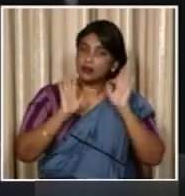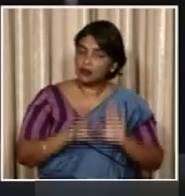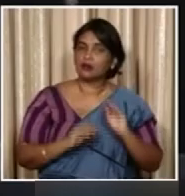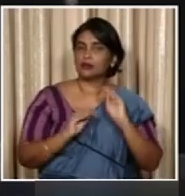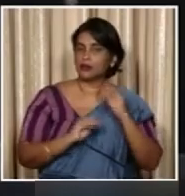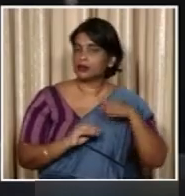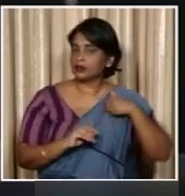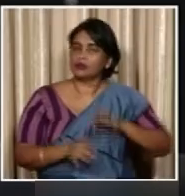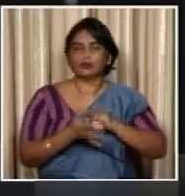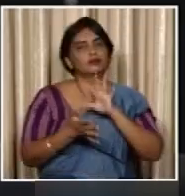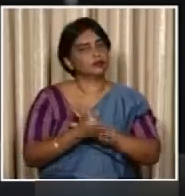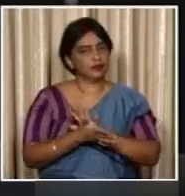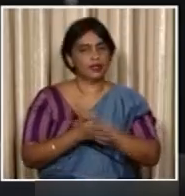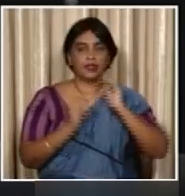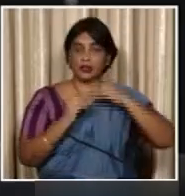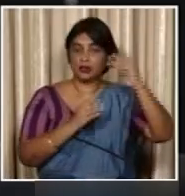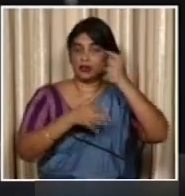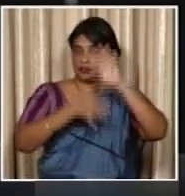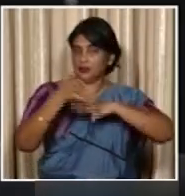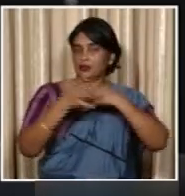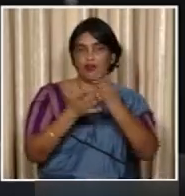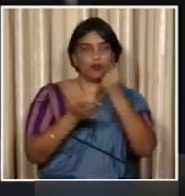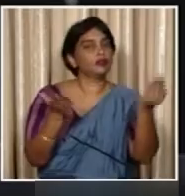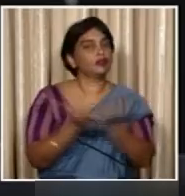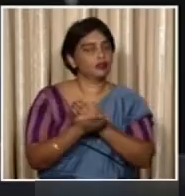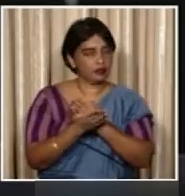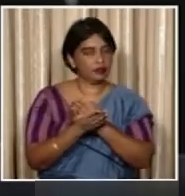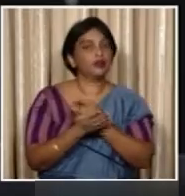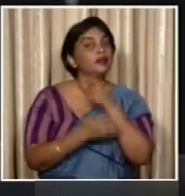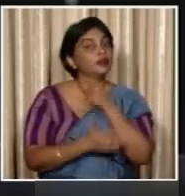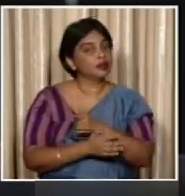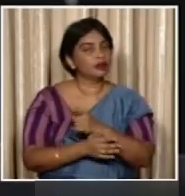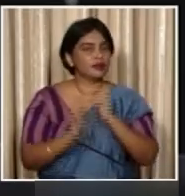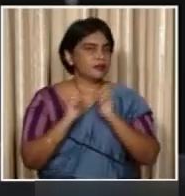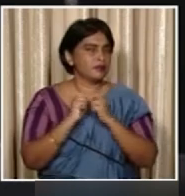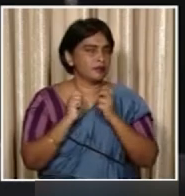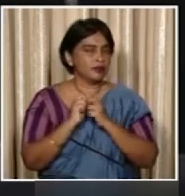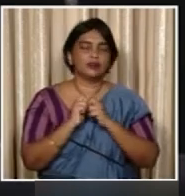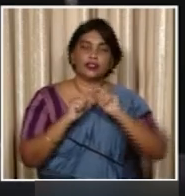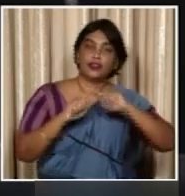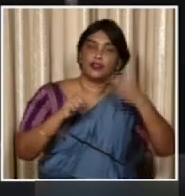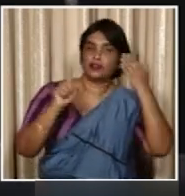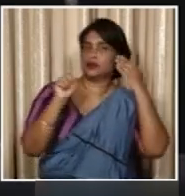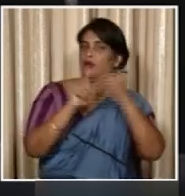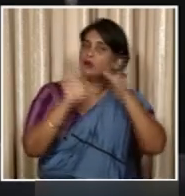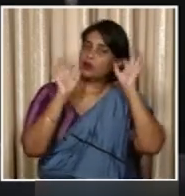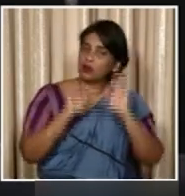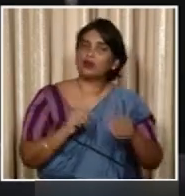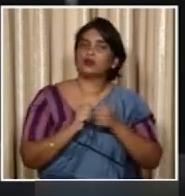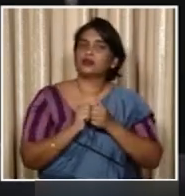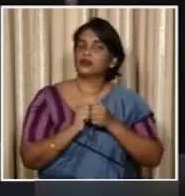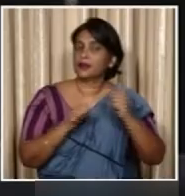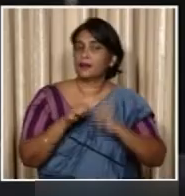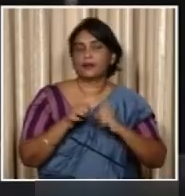මූලික එකඟතාවයක් ආවා ඊළඟ අයවැයෙන් ප්‍රතිපාදන වෙන් කළා. ඒ විෂමතාවය වෙනත් ඒවට බලපෑමක් නොවන ආකාරයට ඒගොල්ලන්ගේ